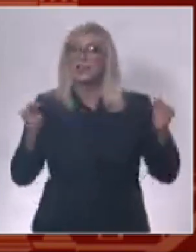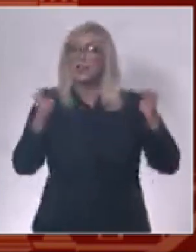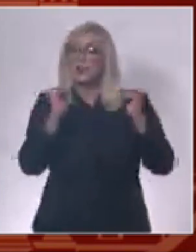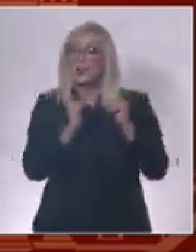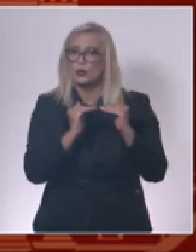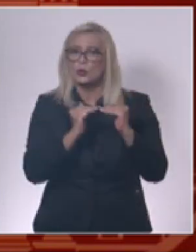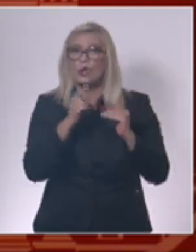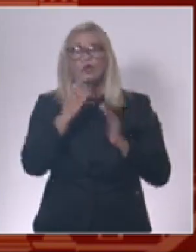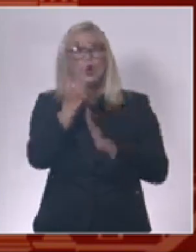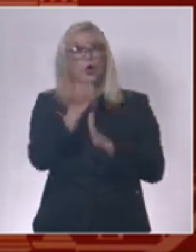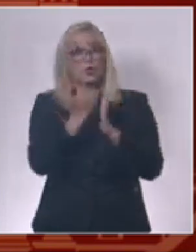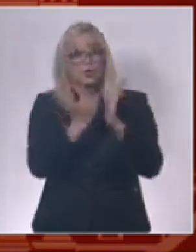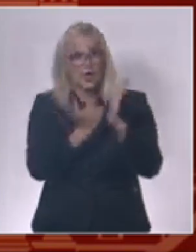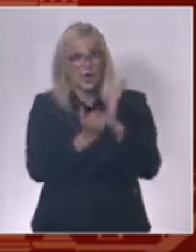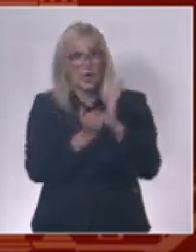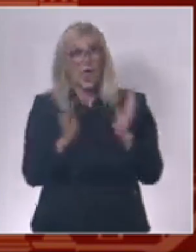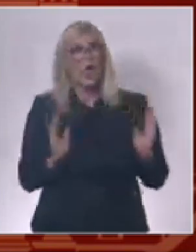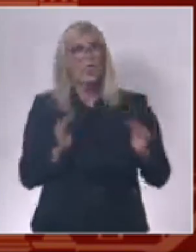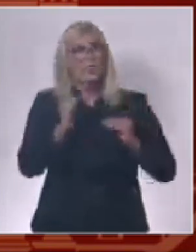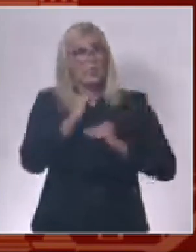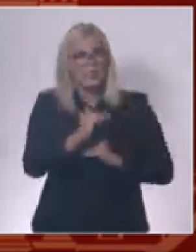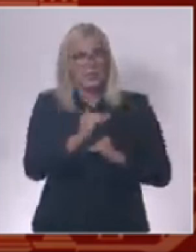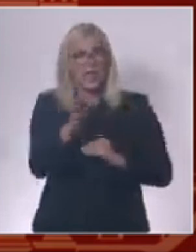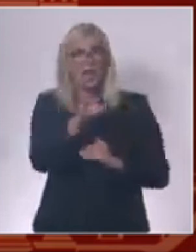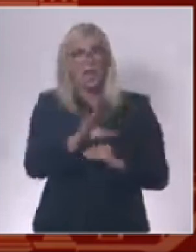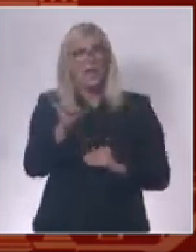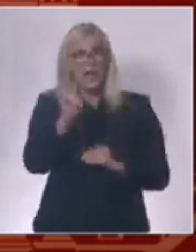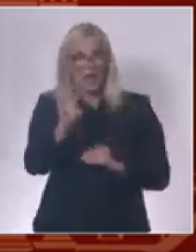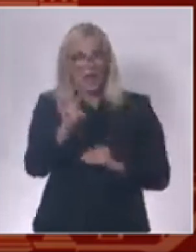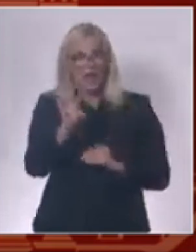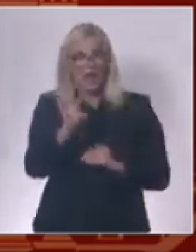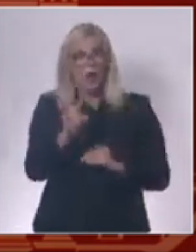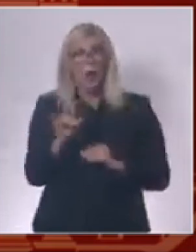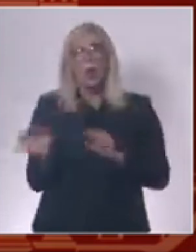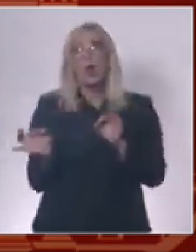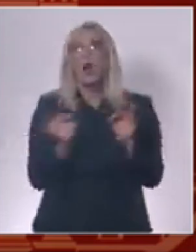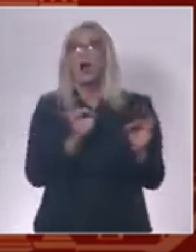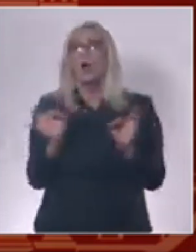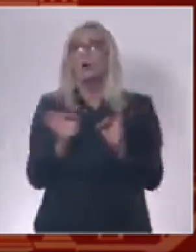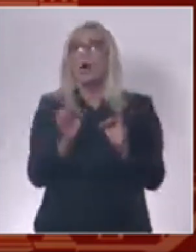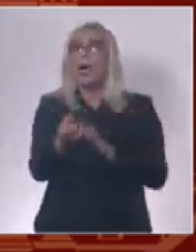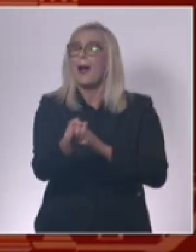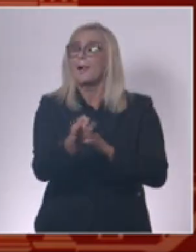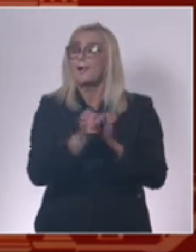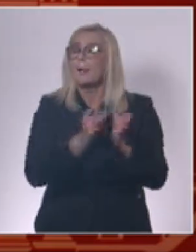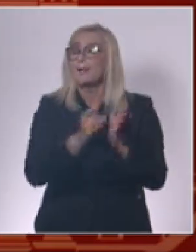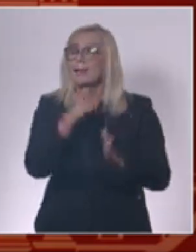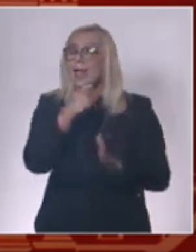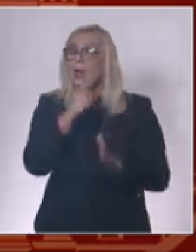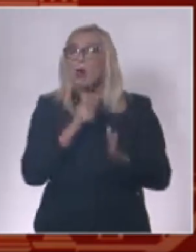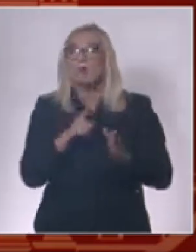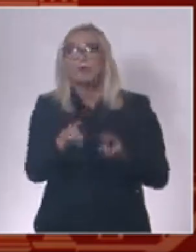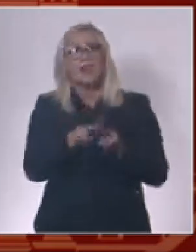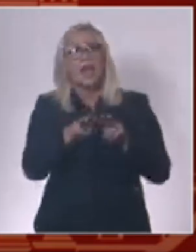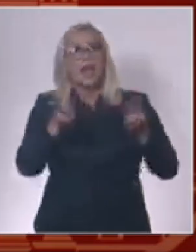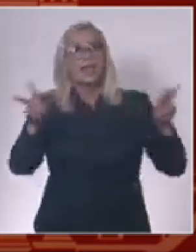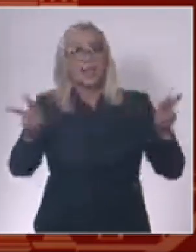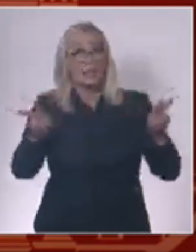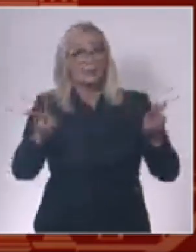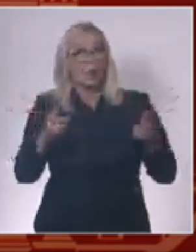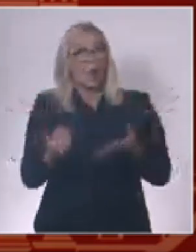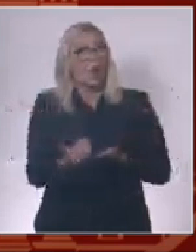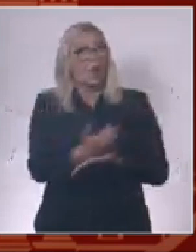со законодавството и стандардите на Европската Унија, овозможувајќи брз економски развој и